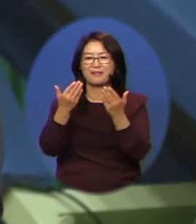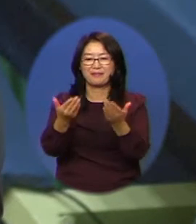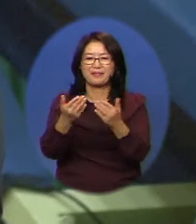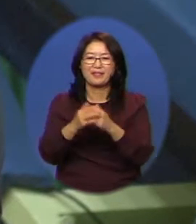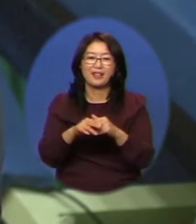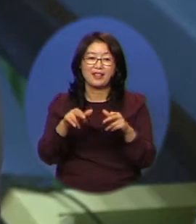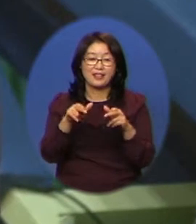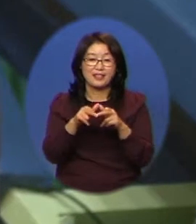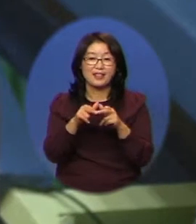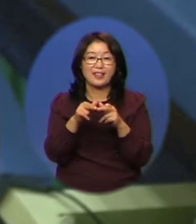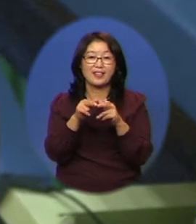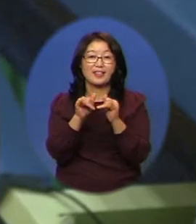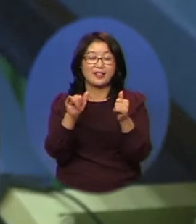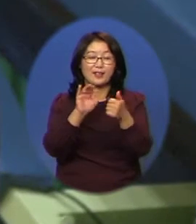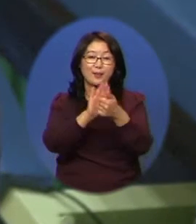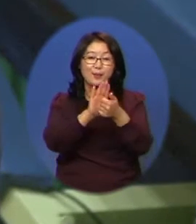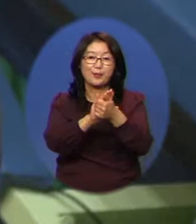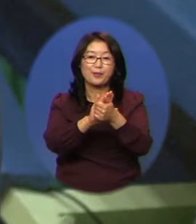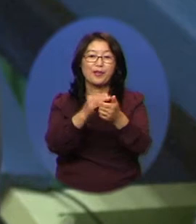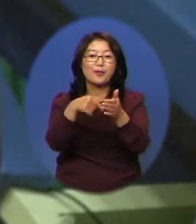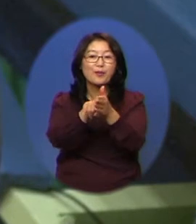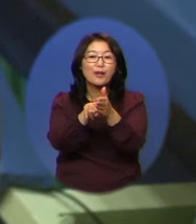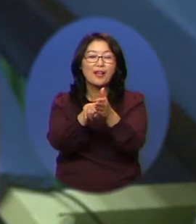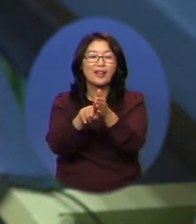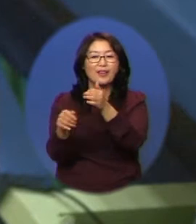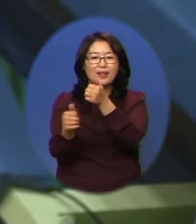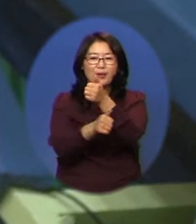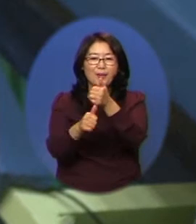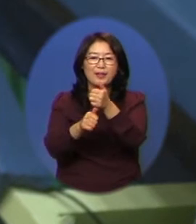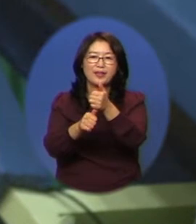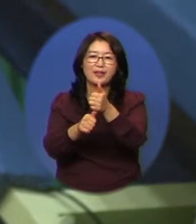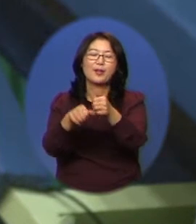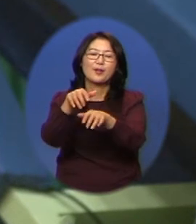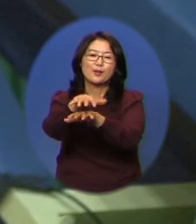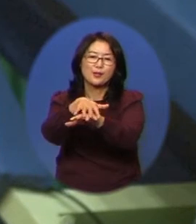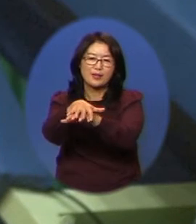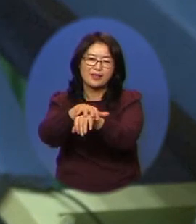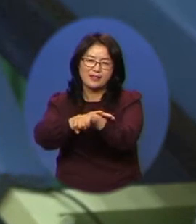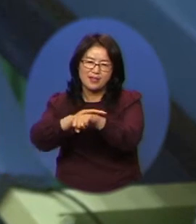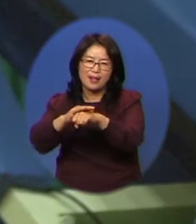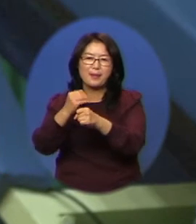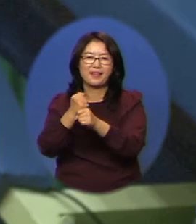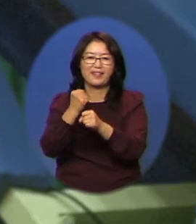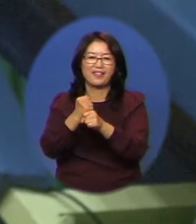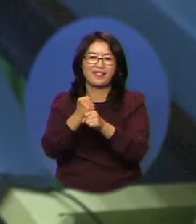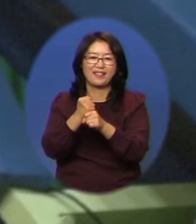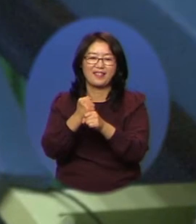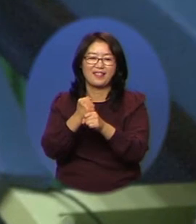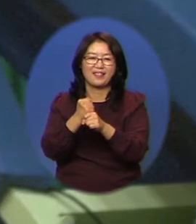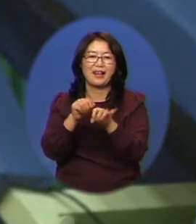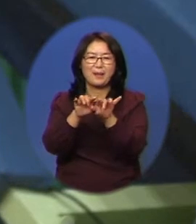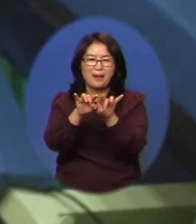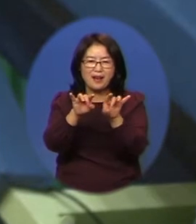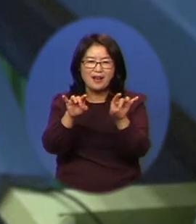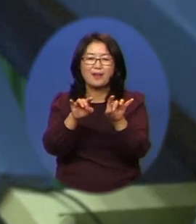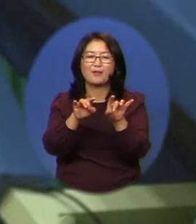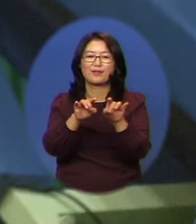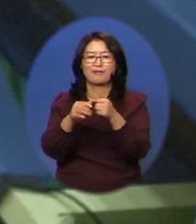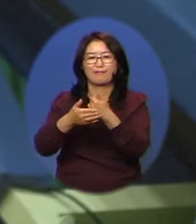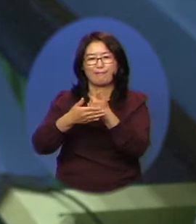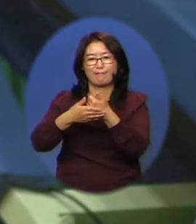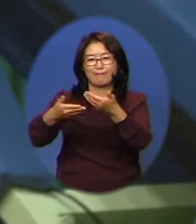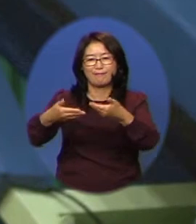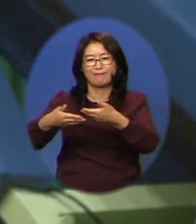돕기 위해서 후원회가 우리 홍성군은 잘 만들어졌습니다. 참으로 한 분 한 분 도와주시는 데 대해서